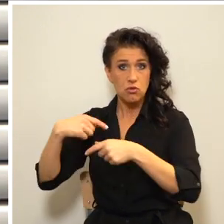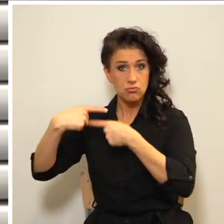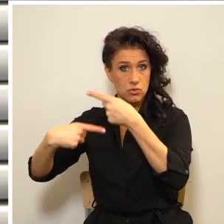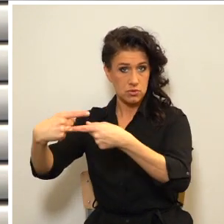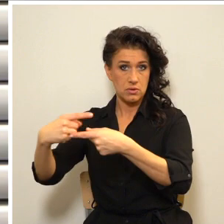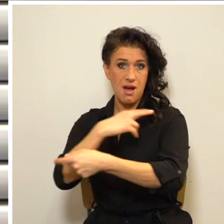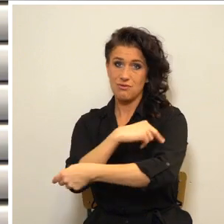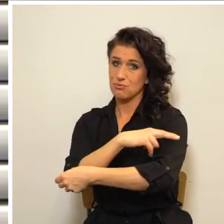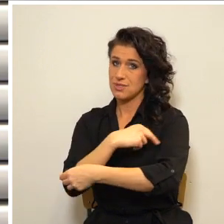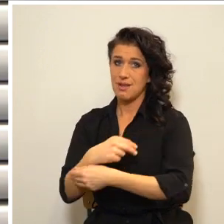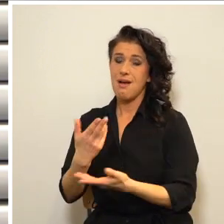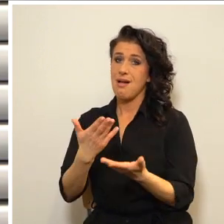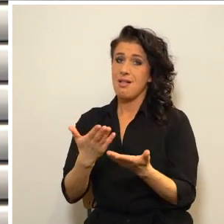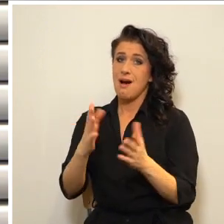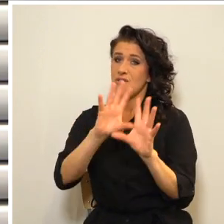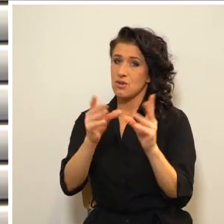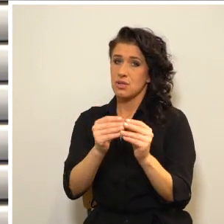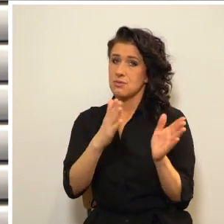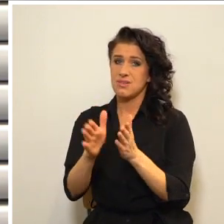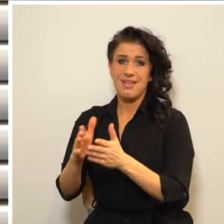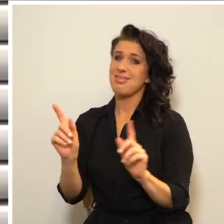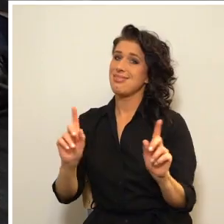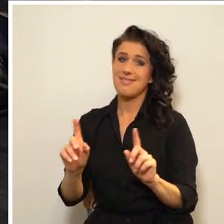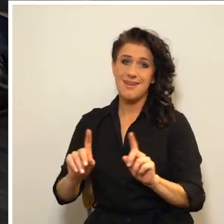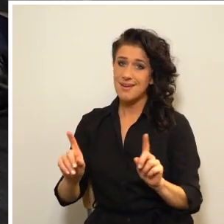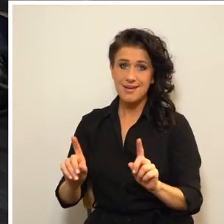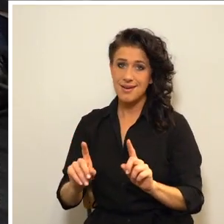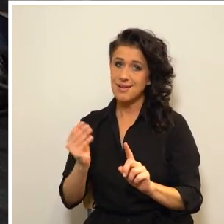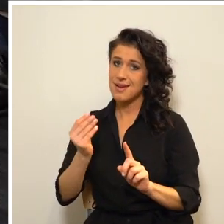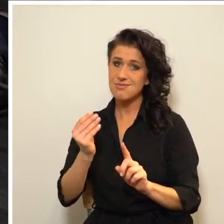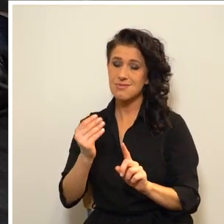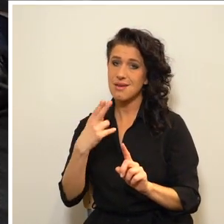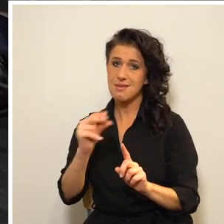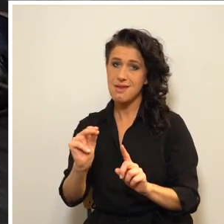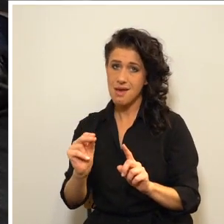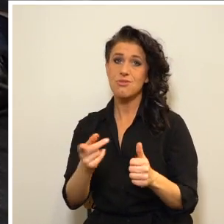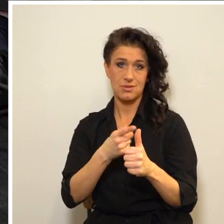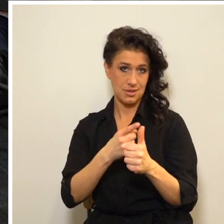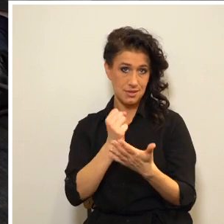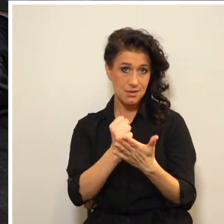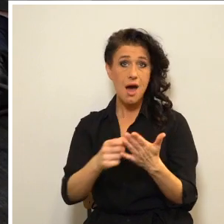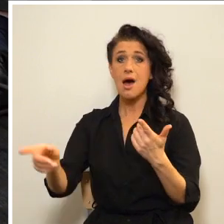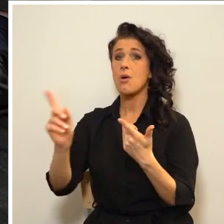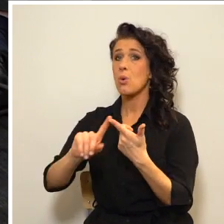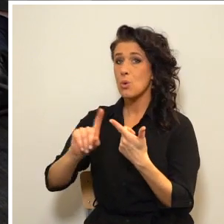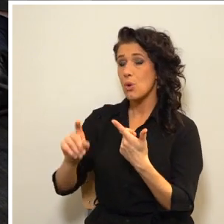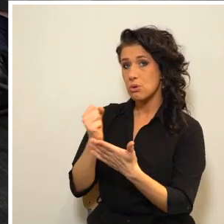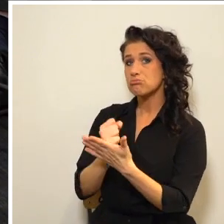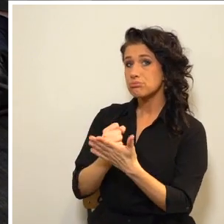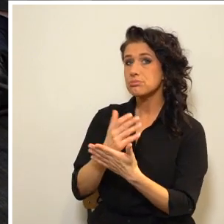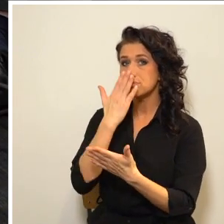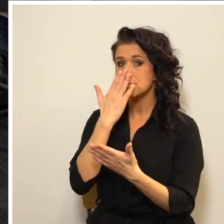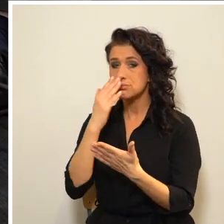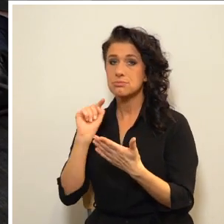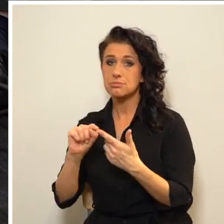jeszcze w szpitalach naszych są do No to chyba po prostu przygotowani to to jest jeden element natomiast drugim elementem jest